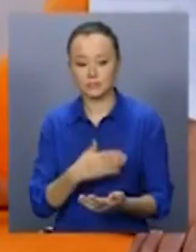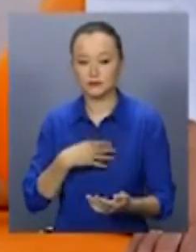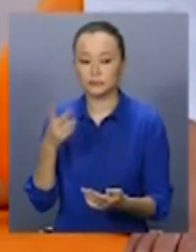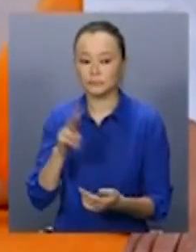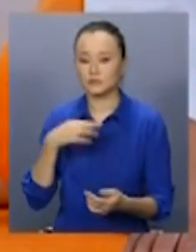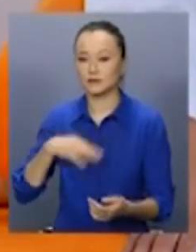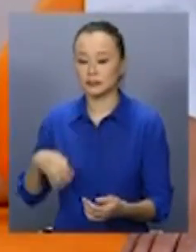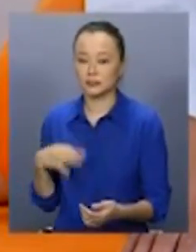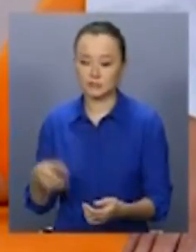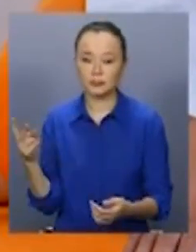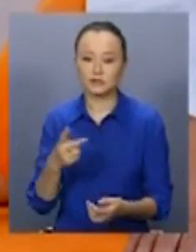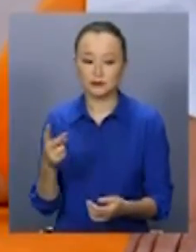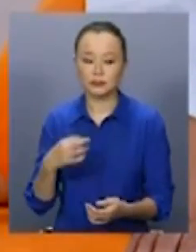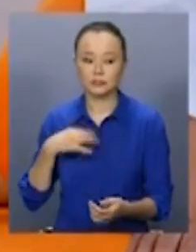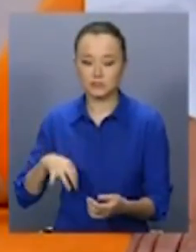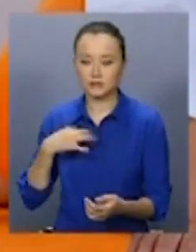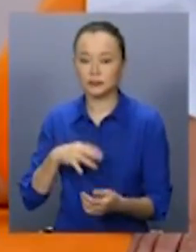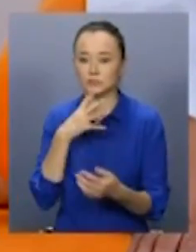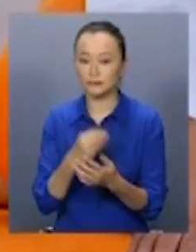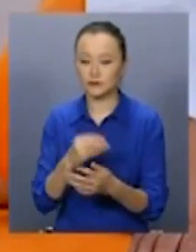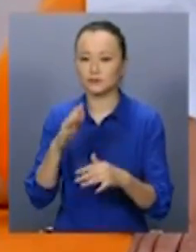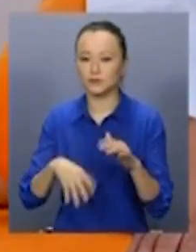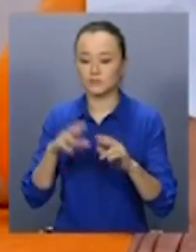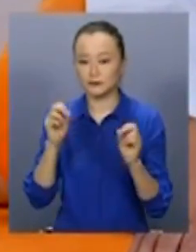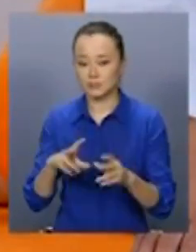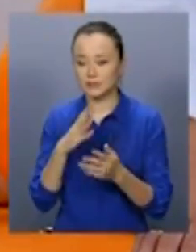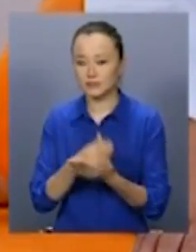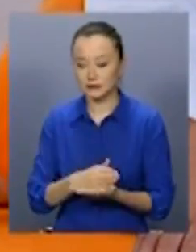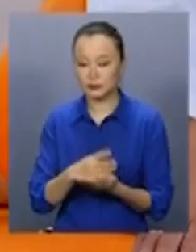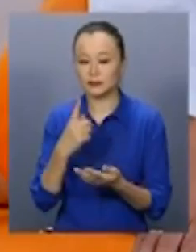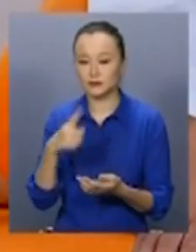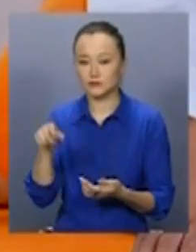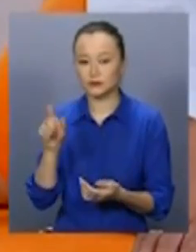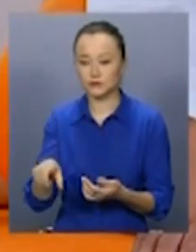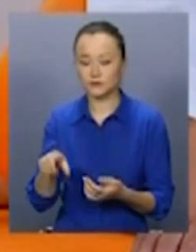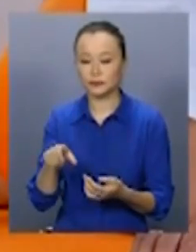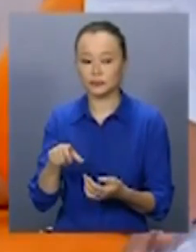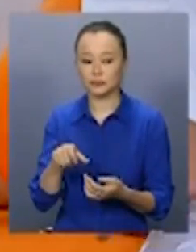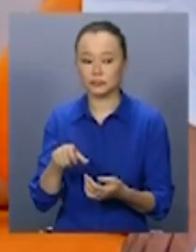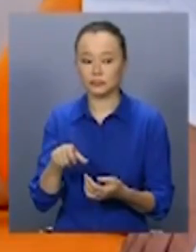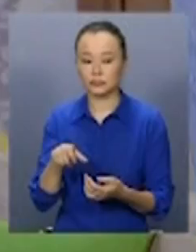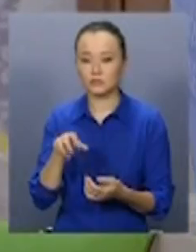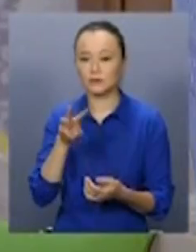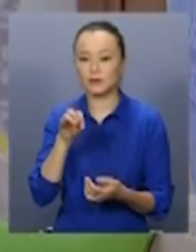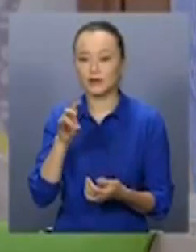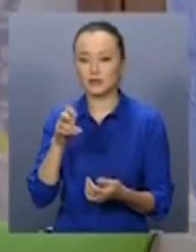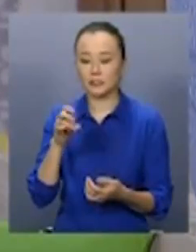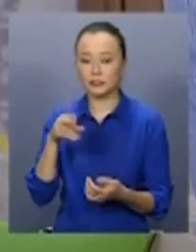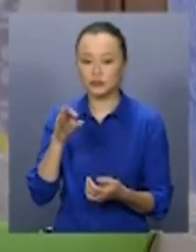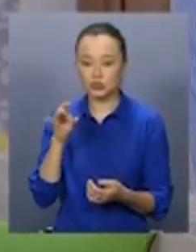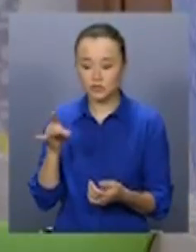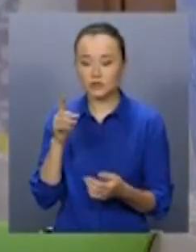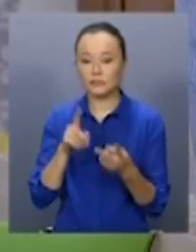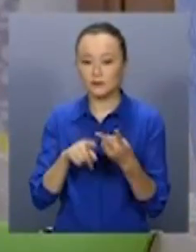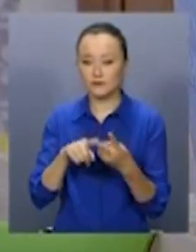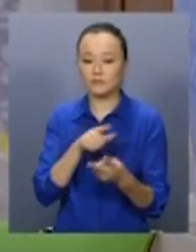бар, екі ұлым, бірақ өздерінің мамандығы бар. Біреу өзі менеджер, біреу